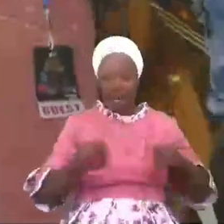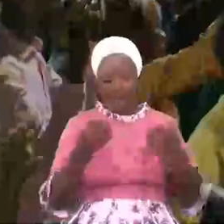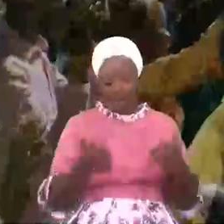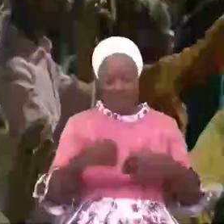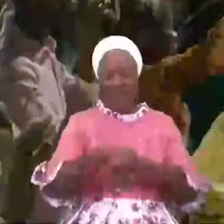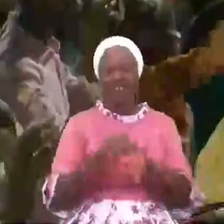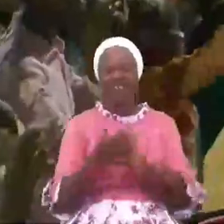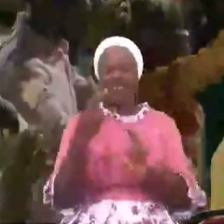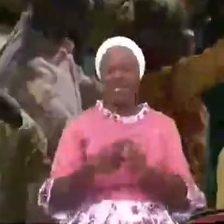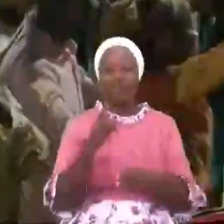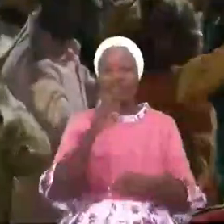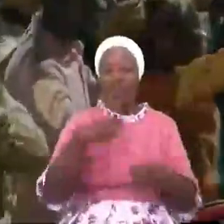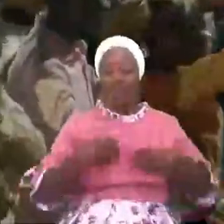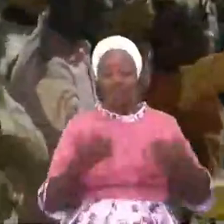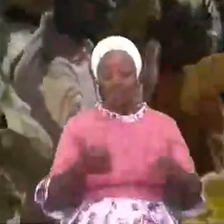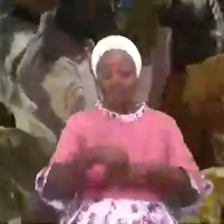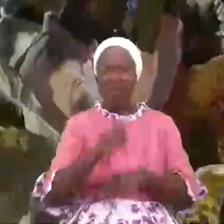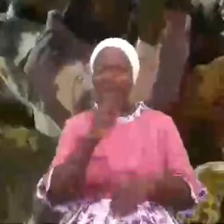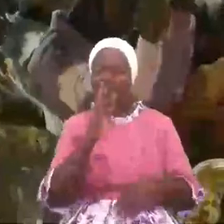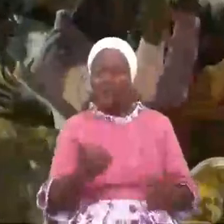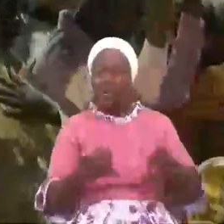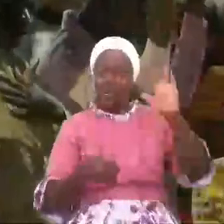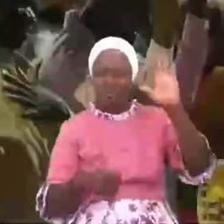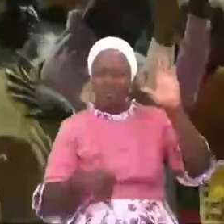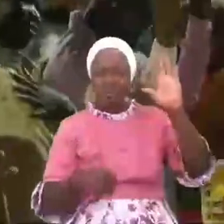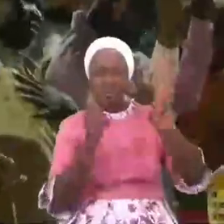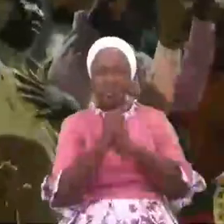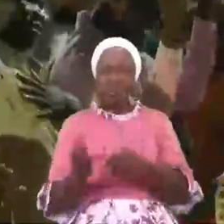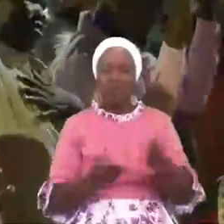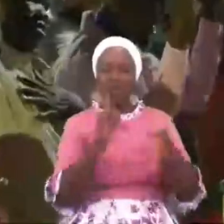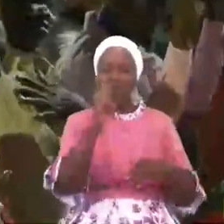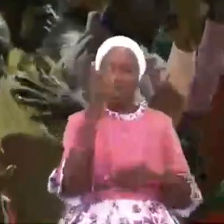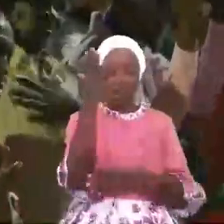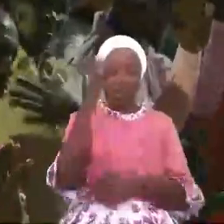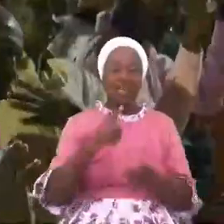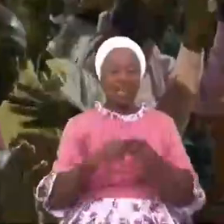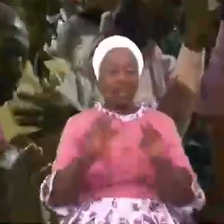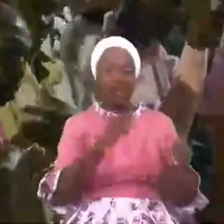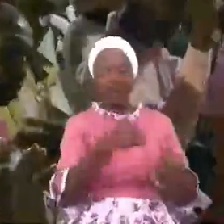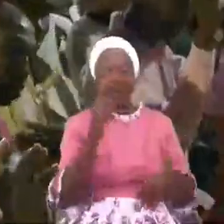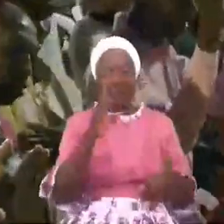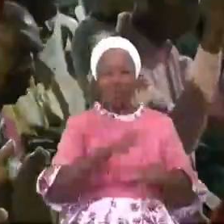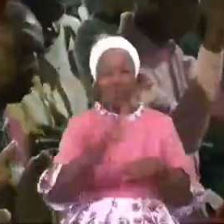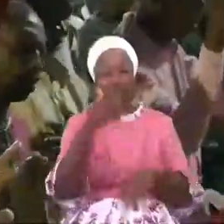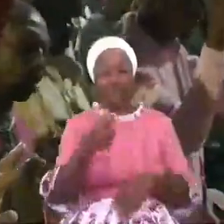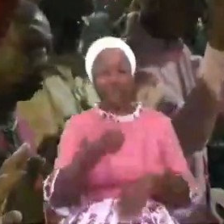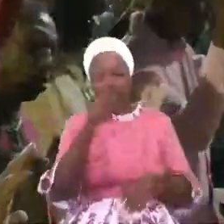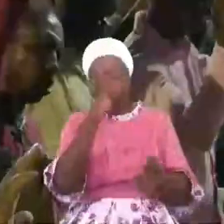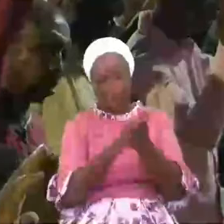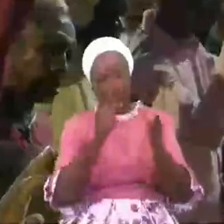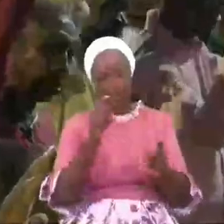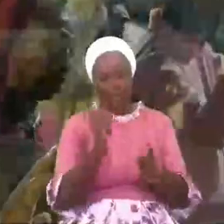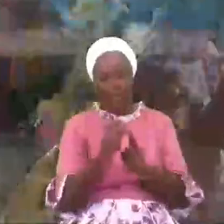soir. Où est la personne dont je parle là-bas? Lève une main et mets l'autre main là où tu as le problème. Crois,